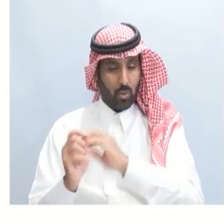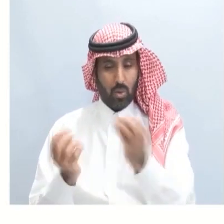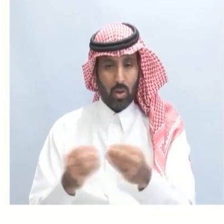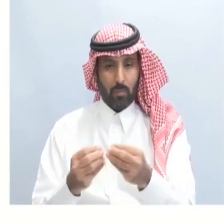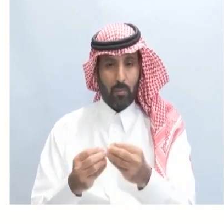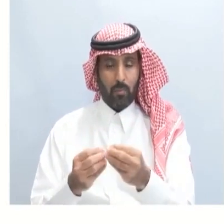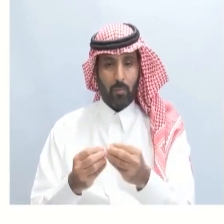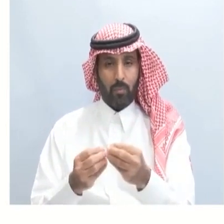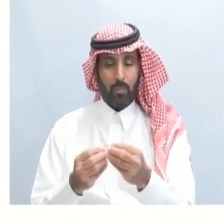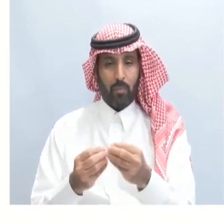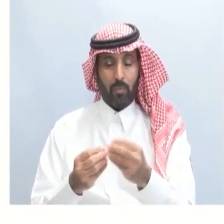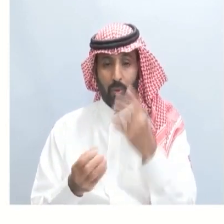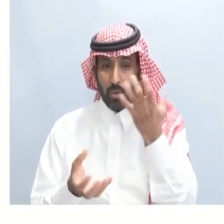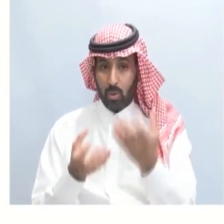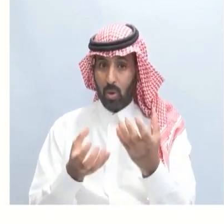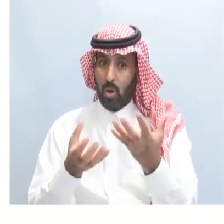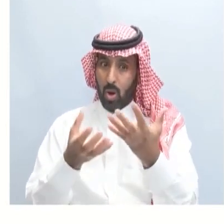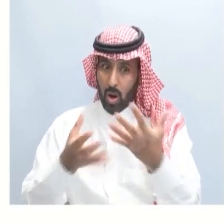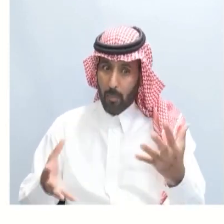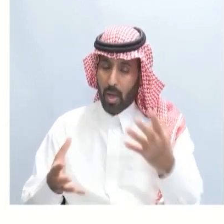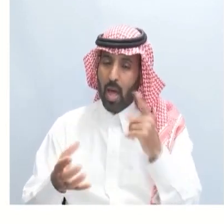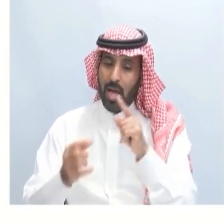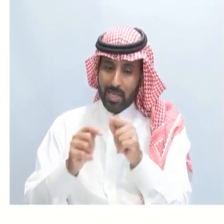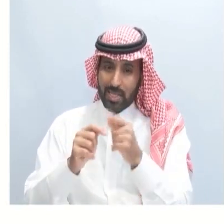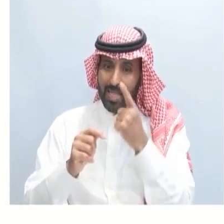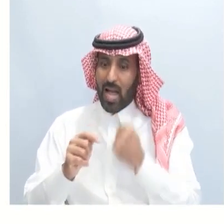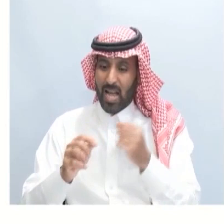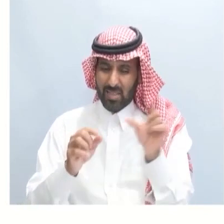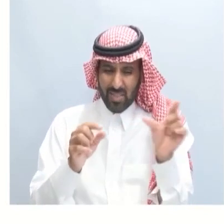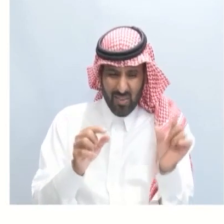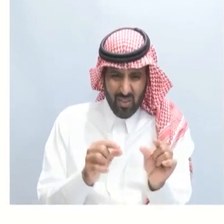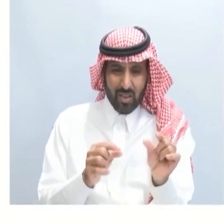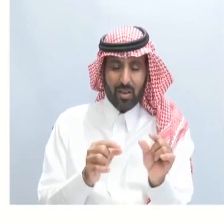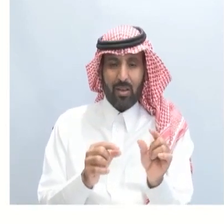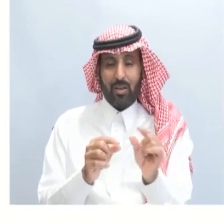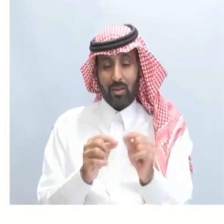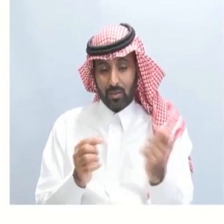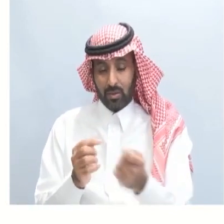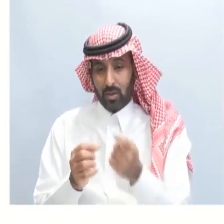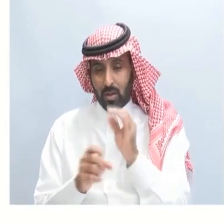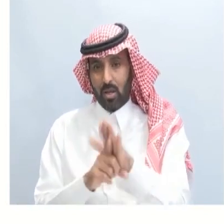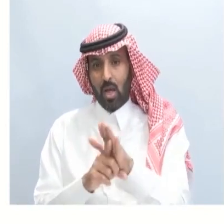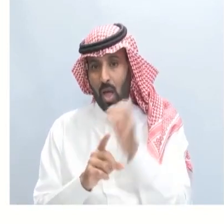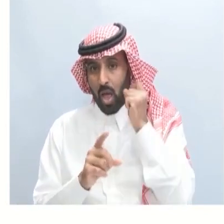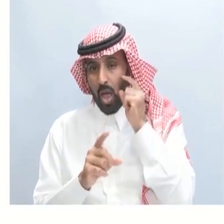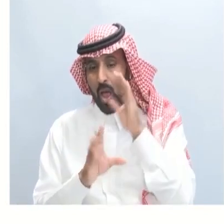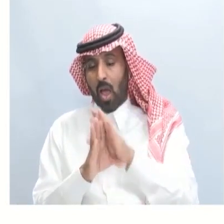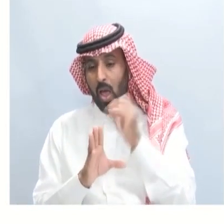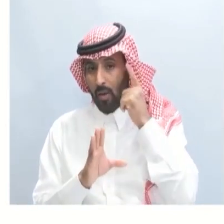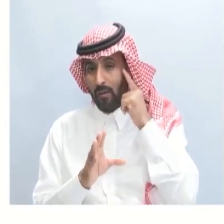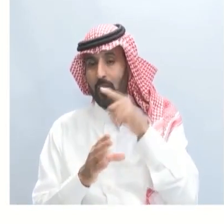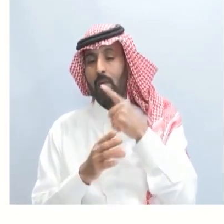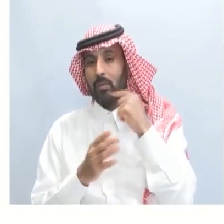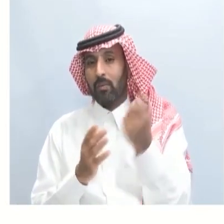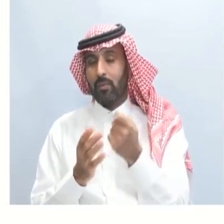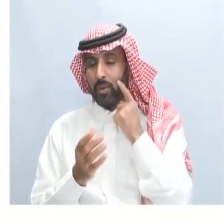ماذا كلما كانت الكتله كبيره احتجت لمسافه ماذا صغيره ودعم هذا المفهوم من خلال ماذا من خلال